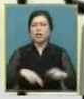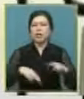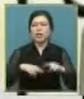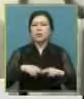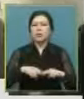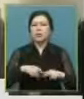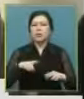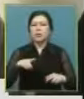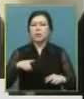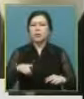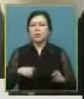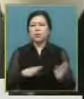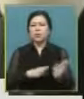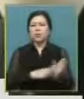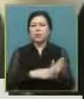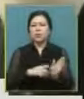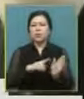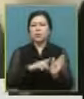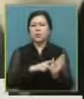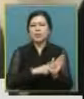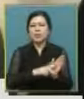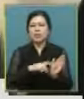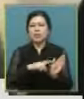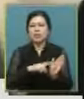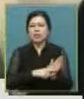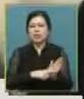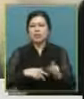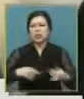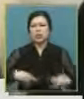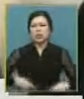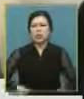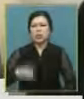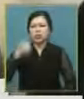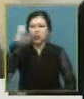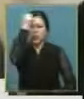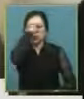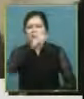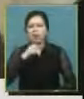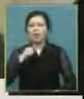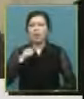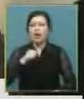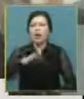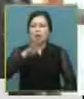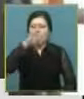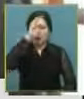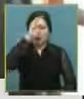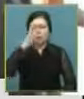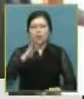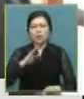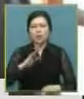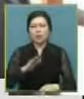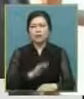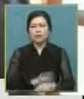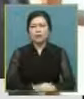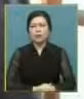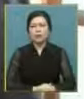жылы туылған жұмыссыз азаматты күдікті ретінде құрықтады. Одан айғақты зат тәркіленіп, қылмыстық іс қозғалды.